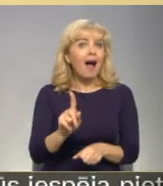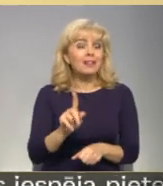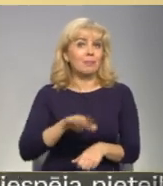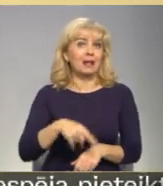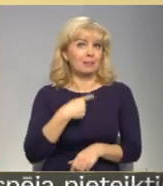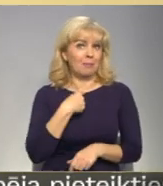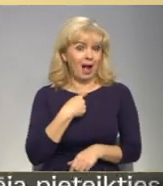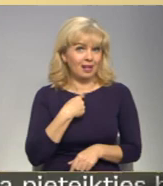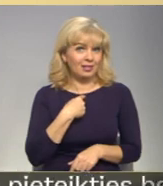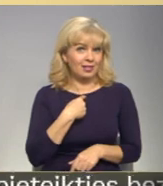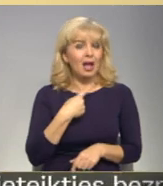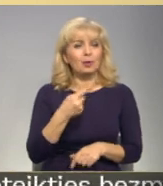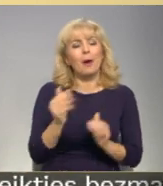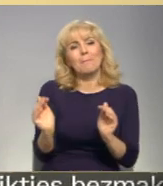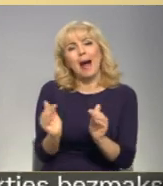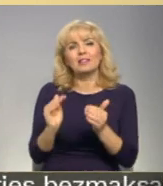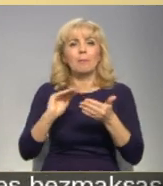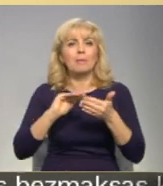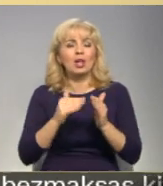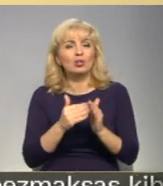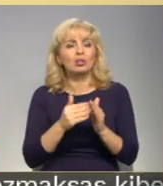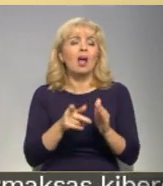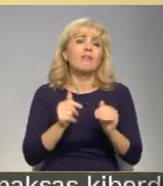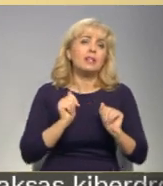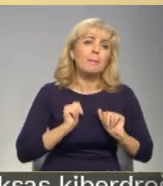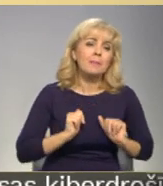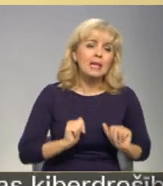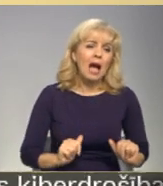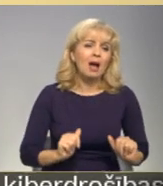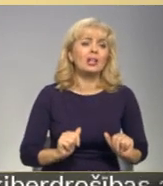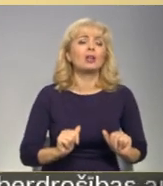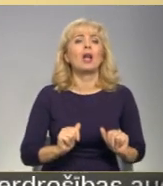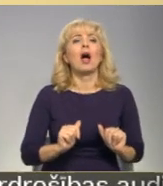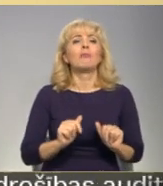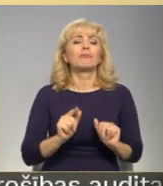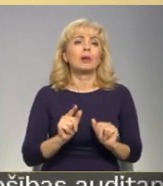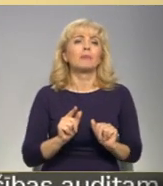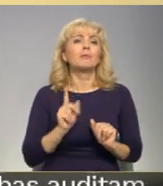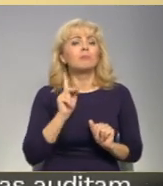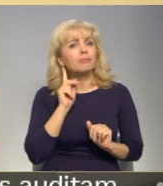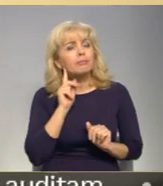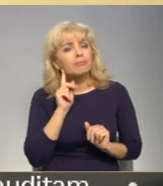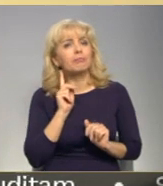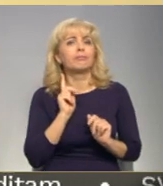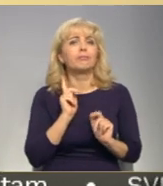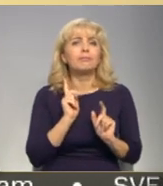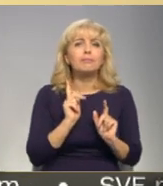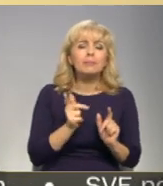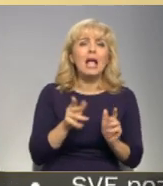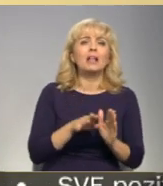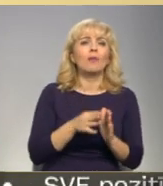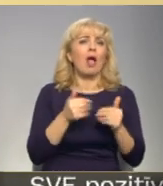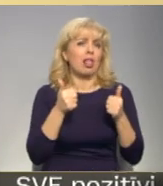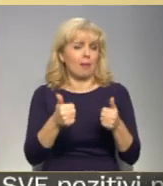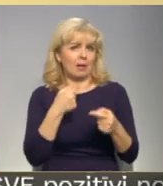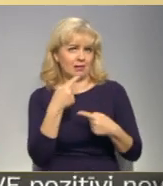pēc balss, jau tie, kas jau no tādām mazākām pilsētām, viņi jau ir tādi mierīgāk un tādi jau tādi pieļāvīgāk, jau tādi, nu, nu tā, labāk